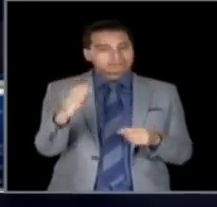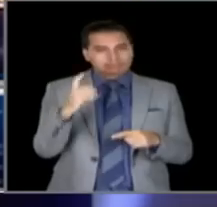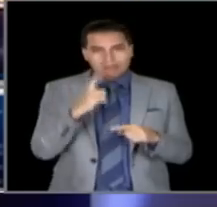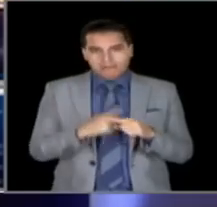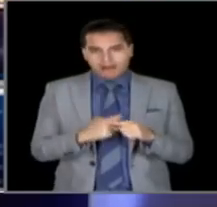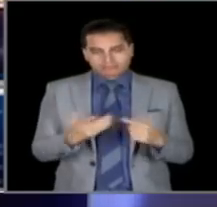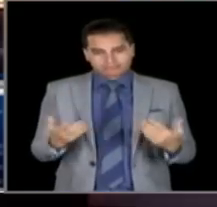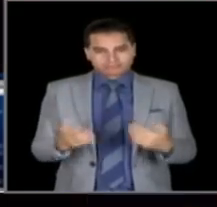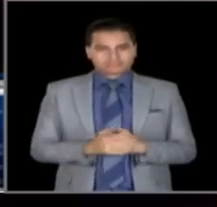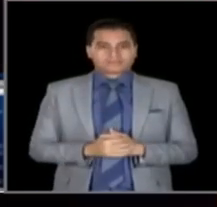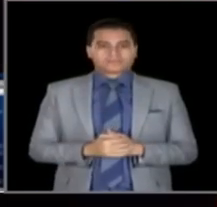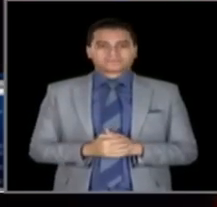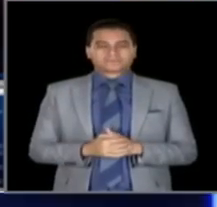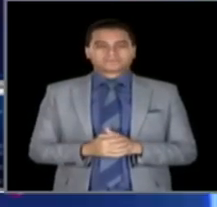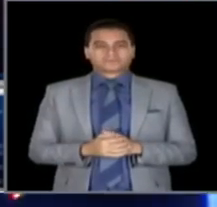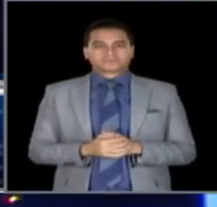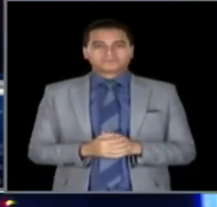خاطئة.